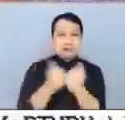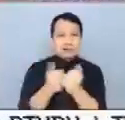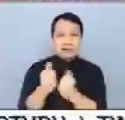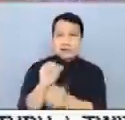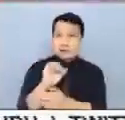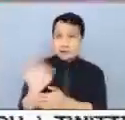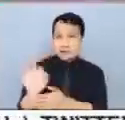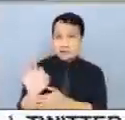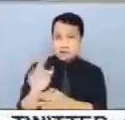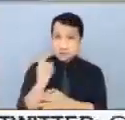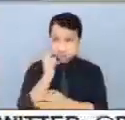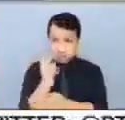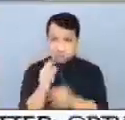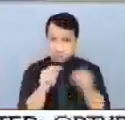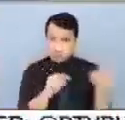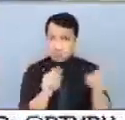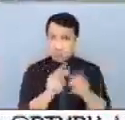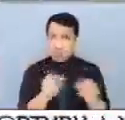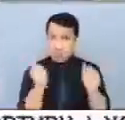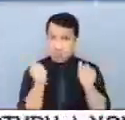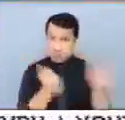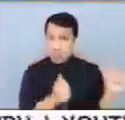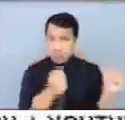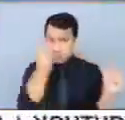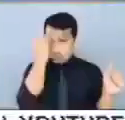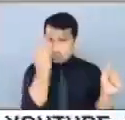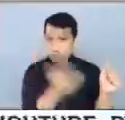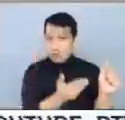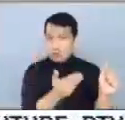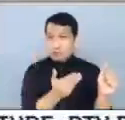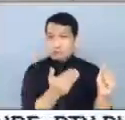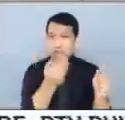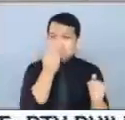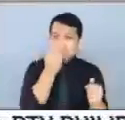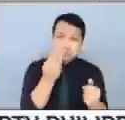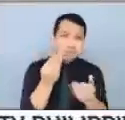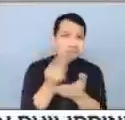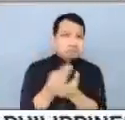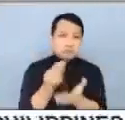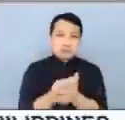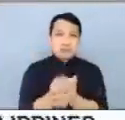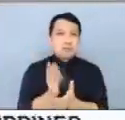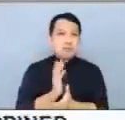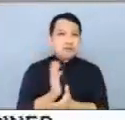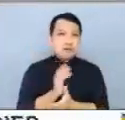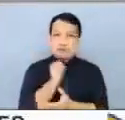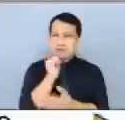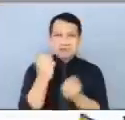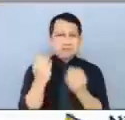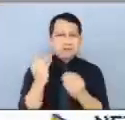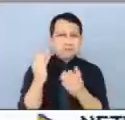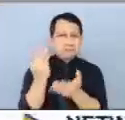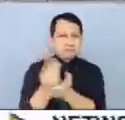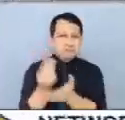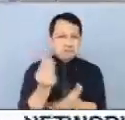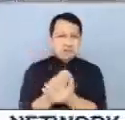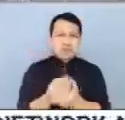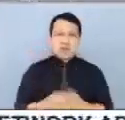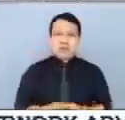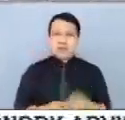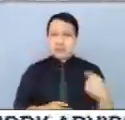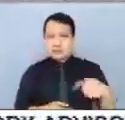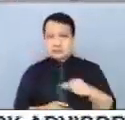final decision. No? Will soon know, you know, si Senator Trillanes, hindi natin alam. Si Mayor